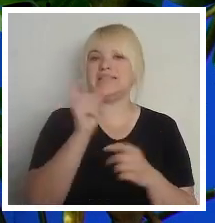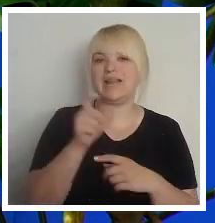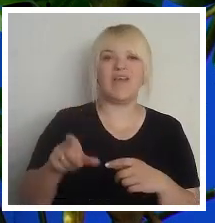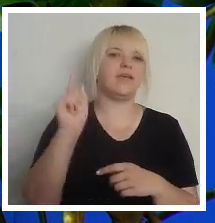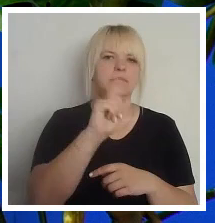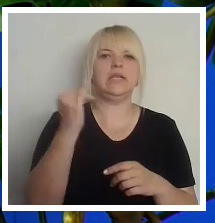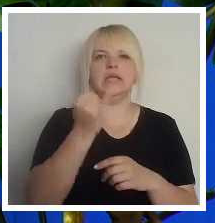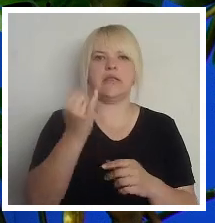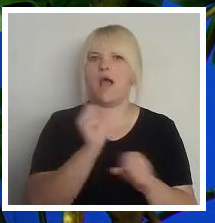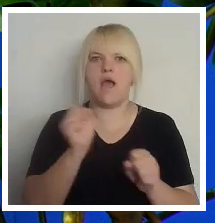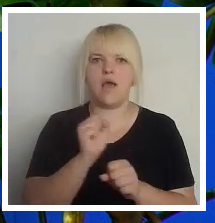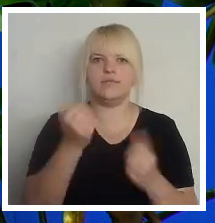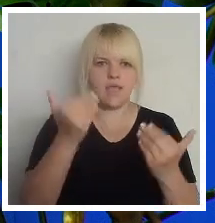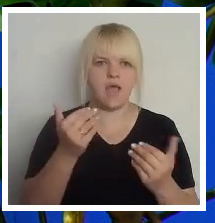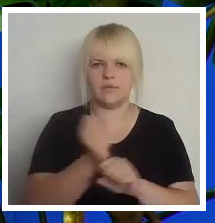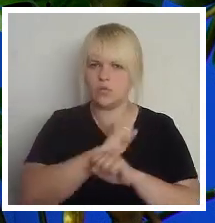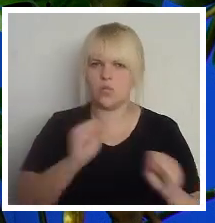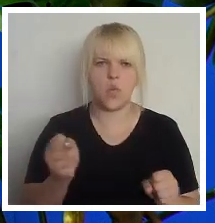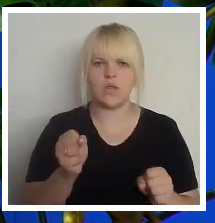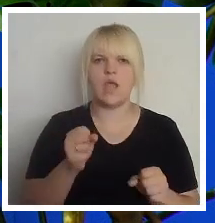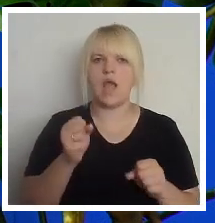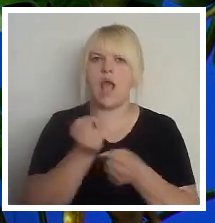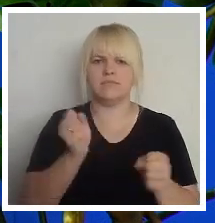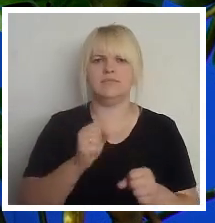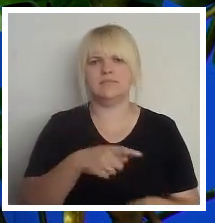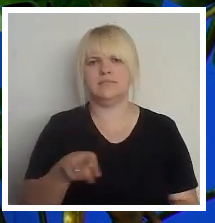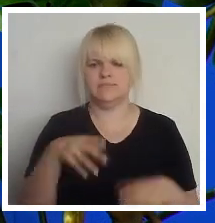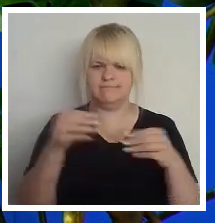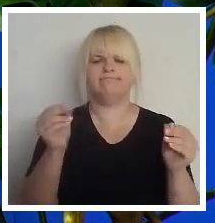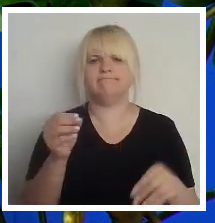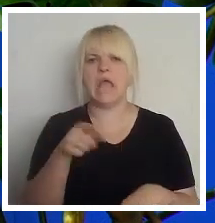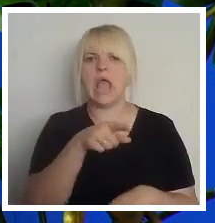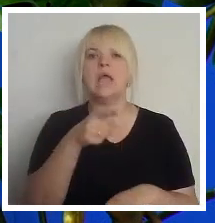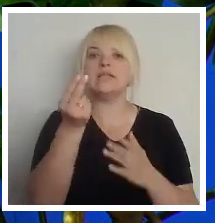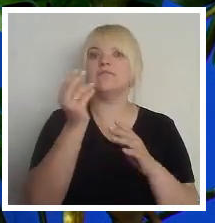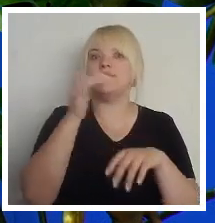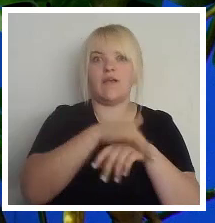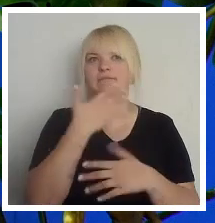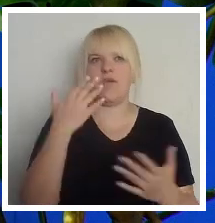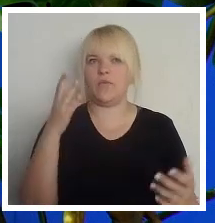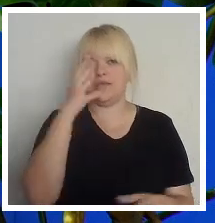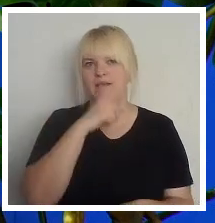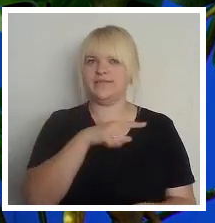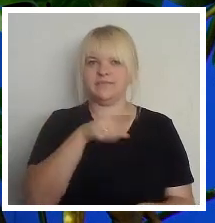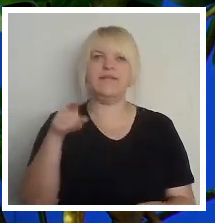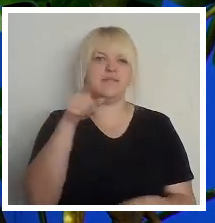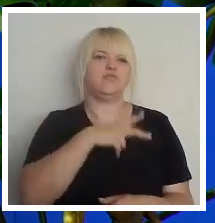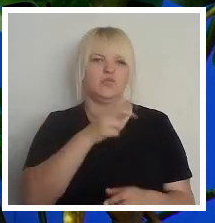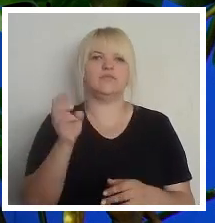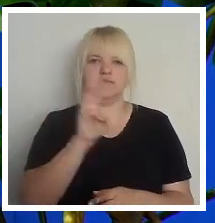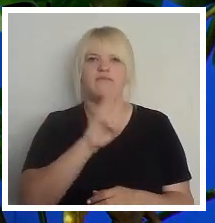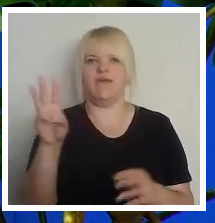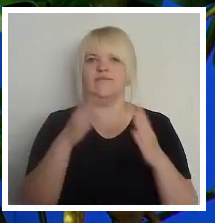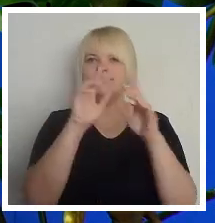tagad, tulīt un fiksi, kas faktiski nav iespējams. Tas ir sauc mediju formāts. Medijos